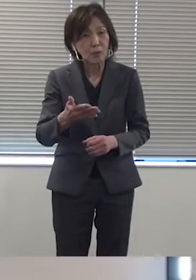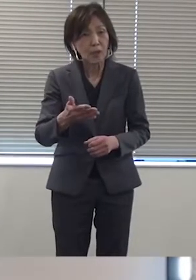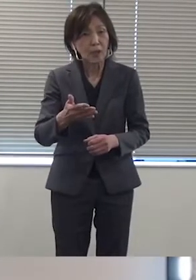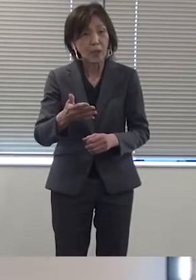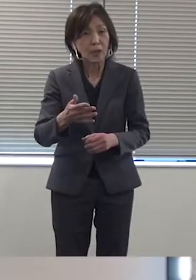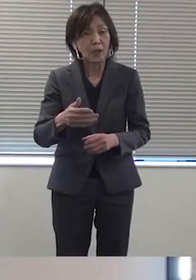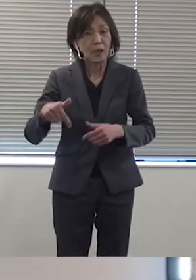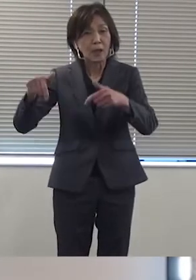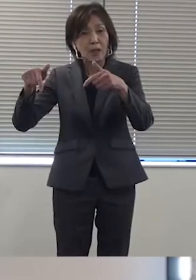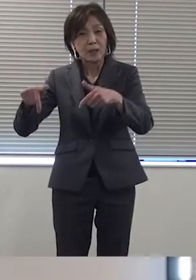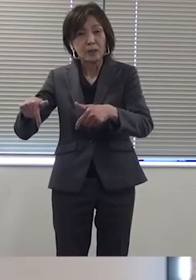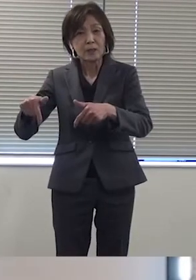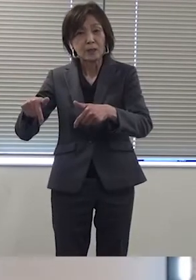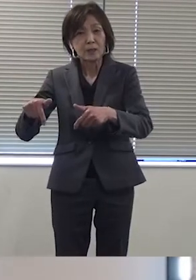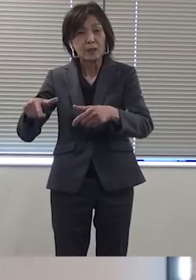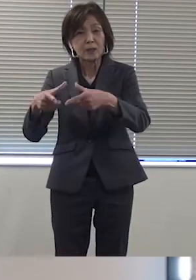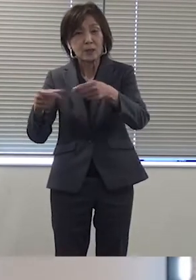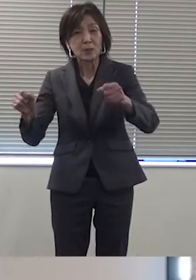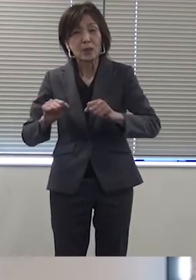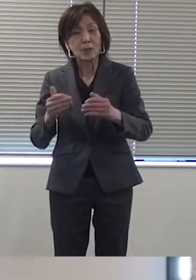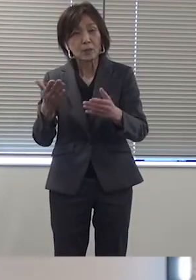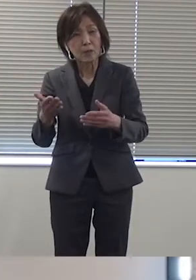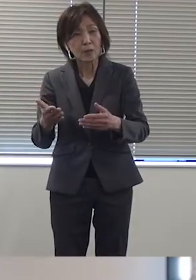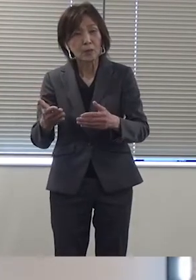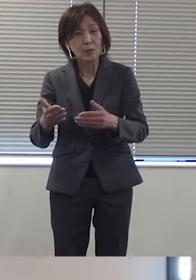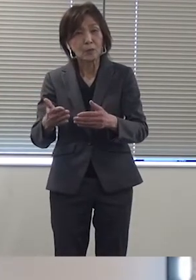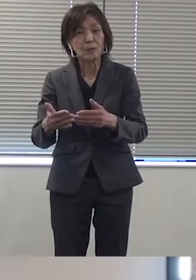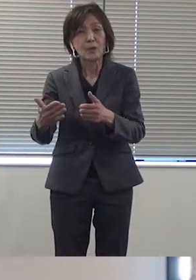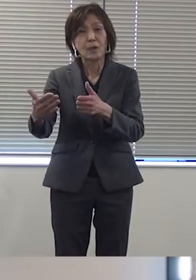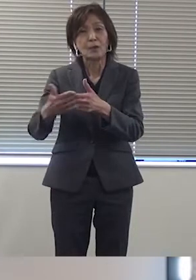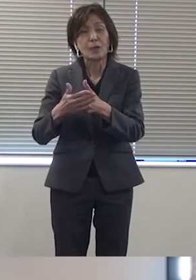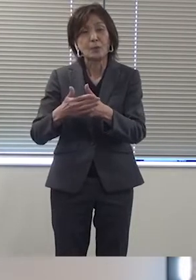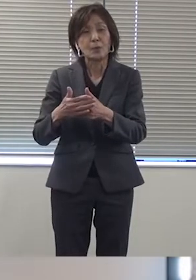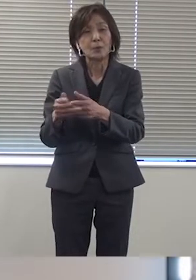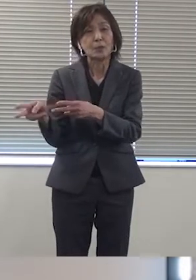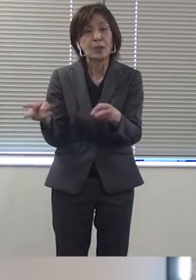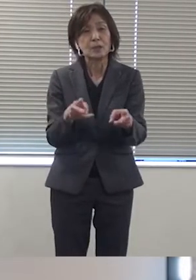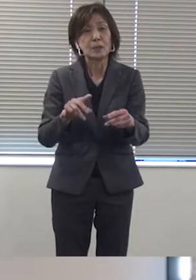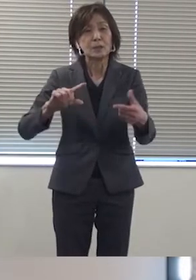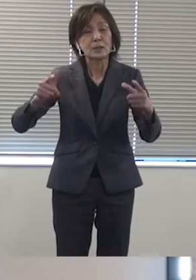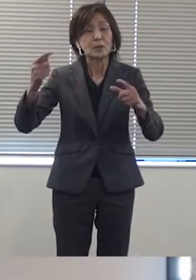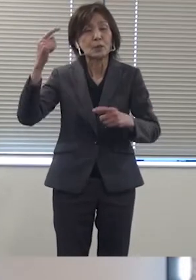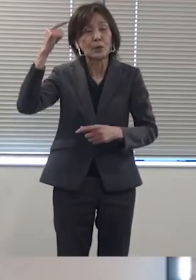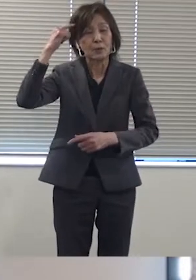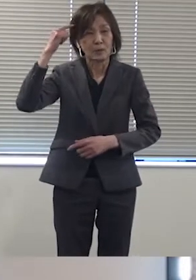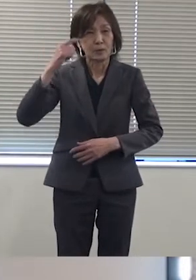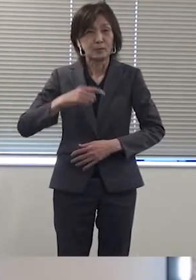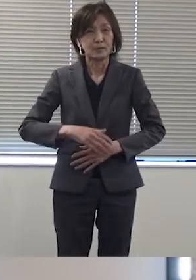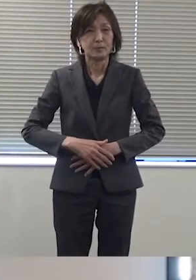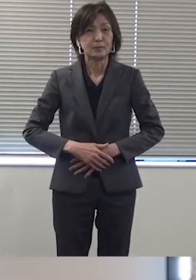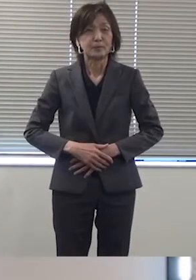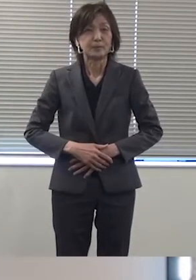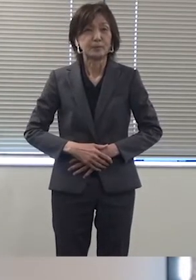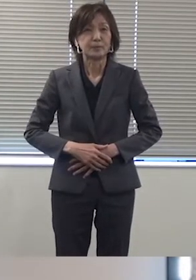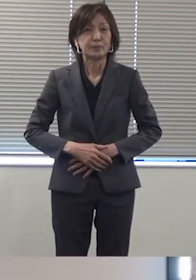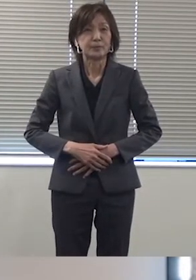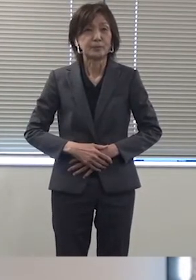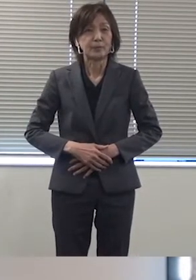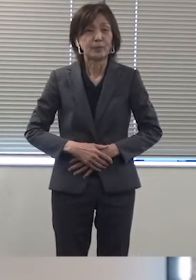すごく重要になると思います。で最初の段階では間違いなく高知内陥没します